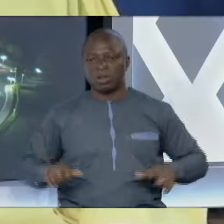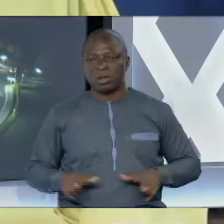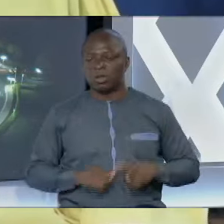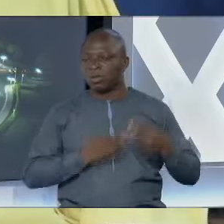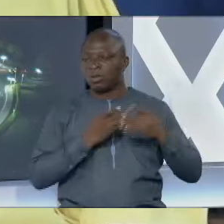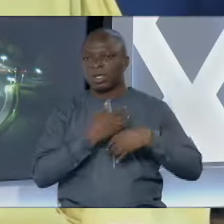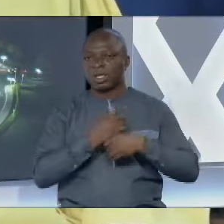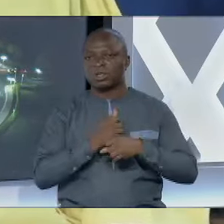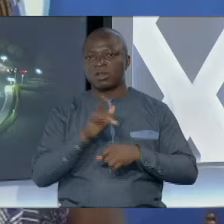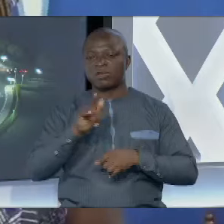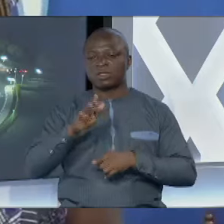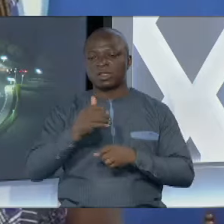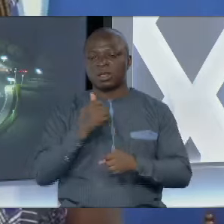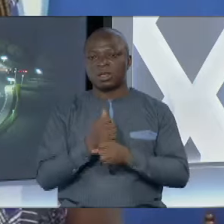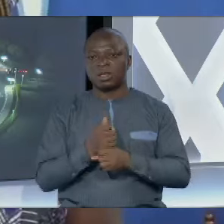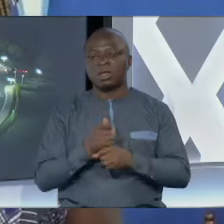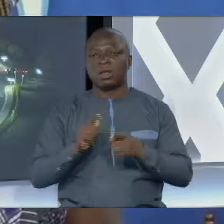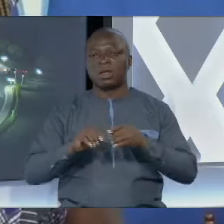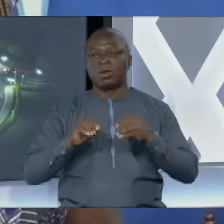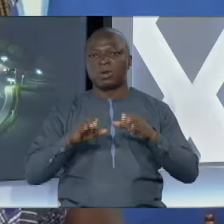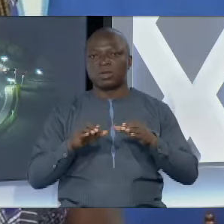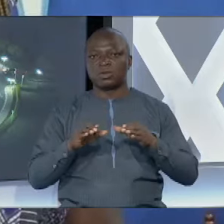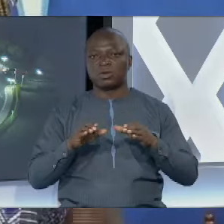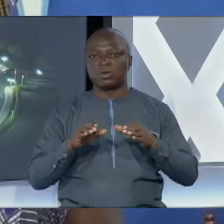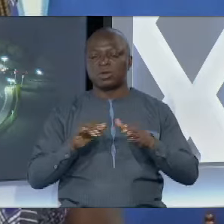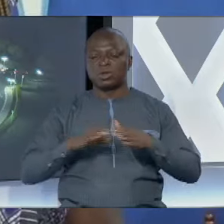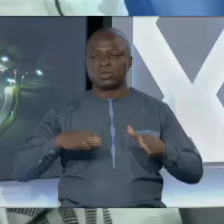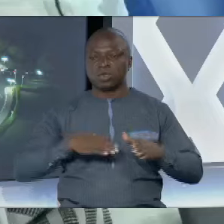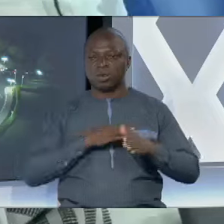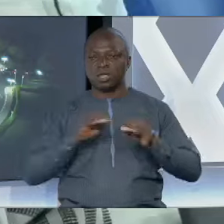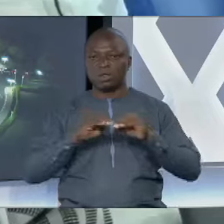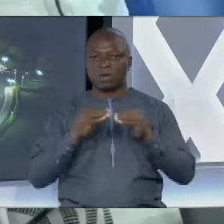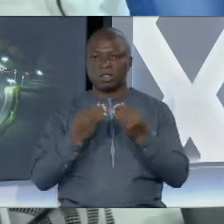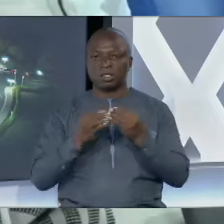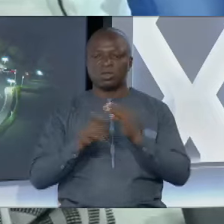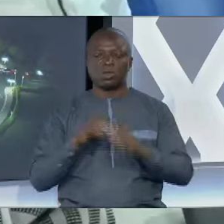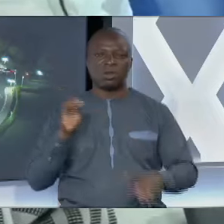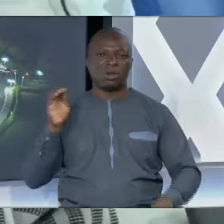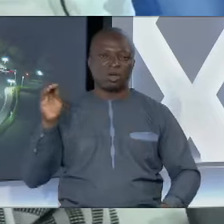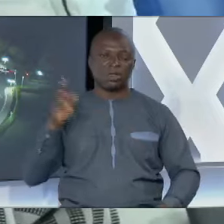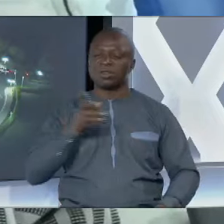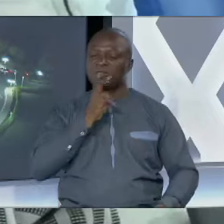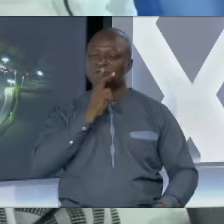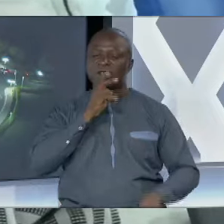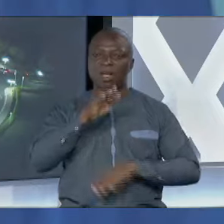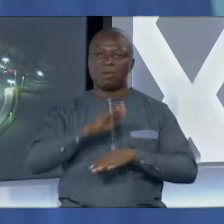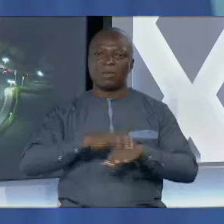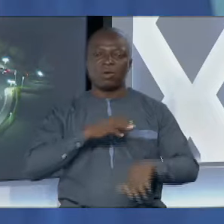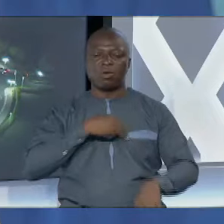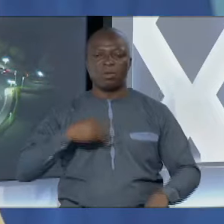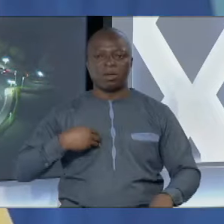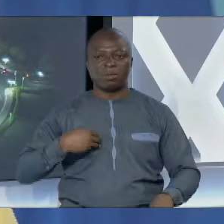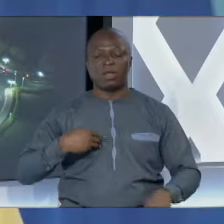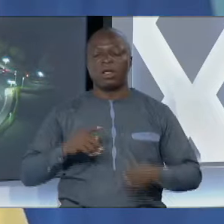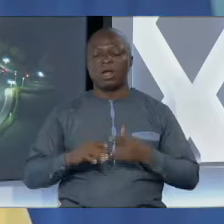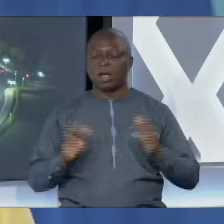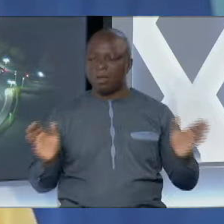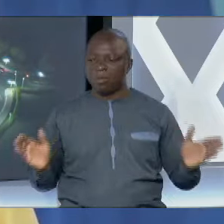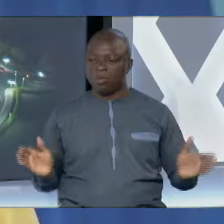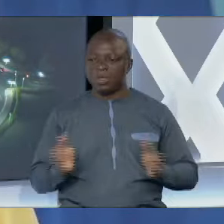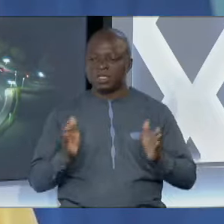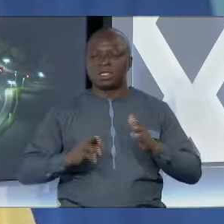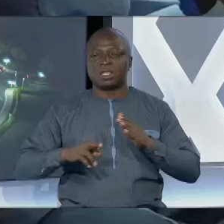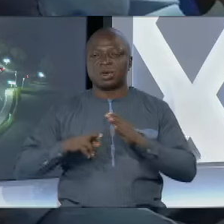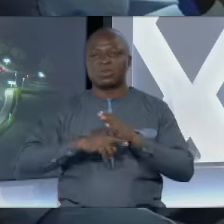a 25 ans. À l'occasion, le comité d'organisation lance un vibrant appel aux fidèles à mobiliser des